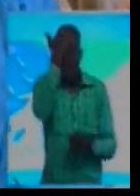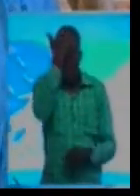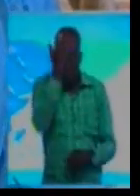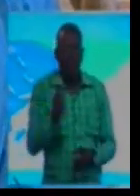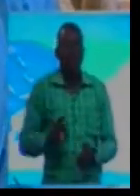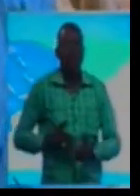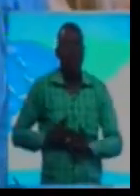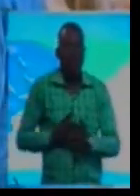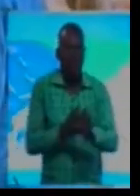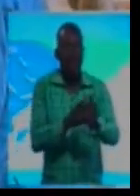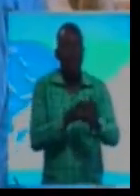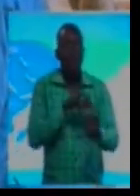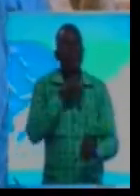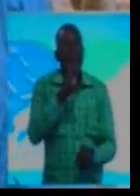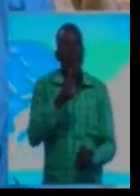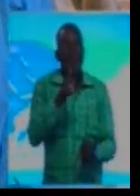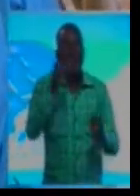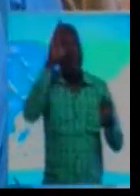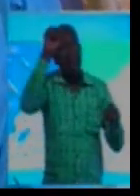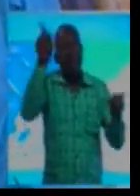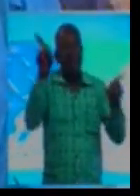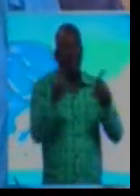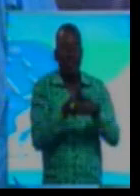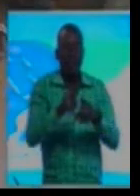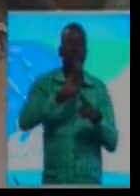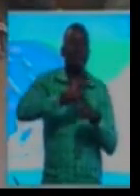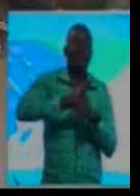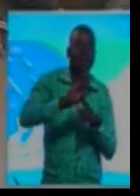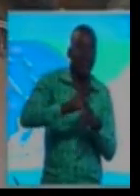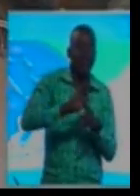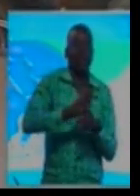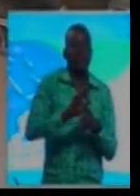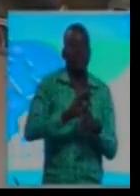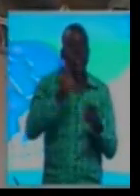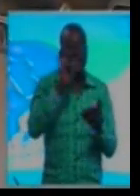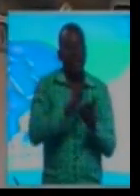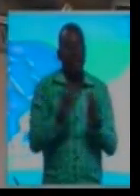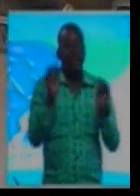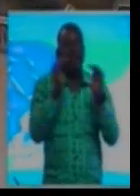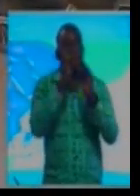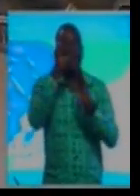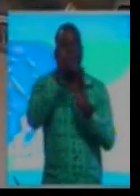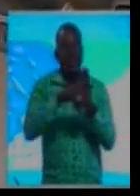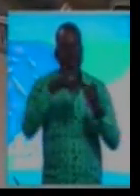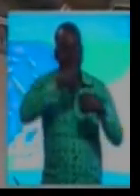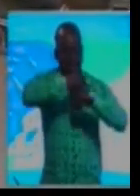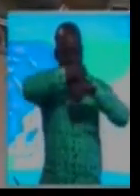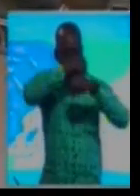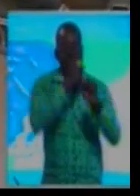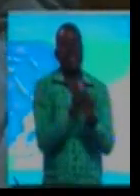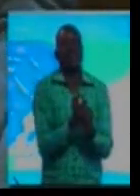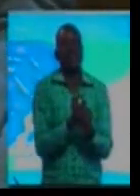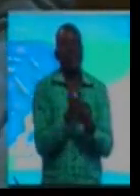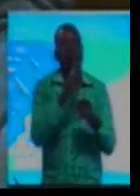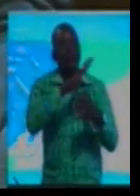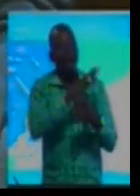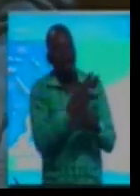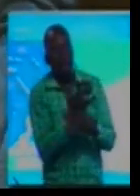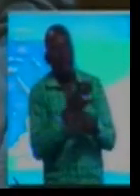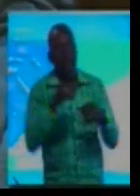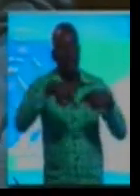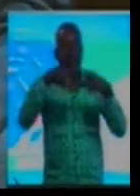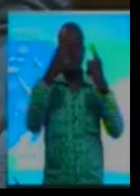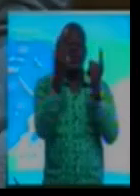frères, en tout cas dans ce sens, à pouvoir les former. Il s'agit également, de créer une synergie entre les groupes